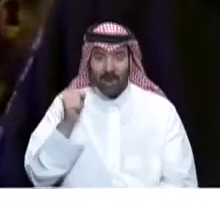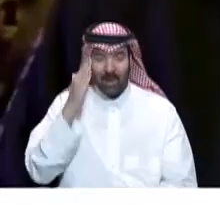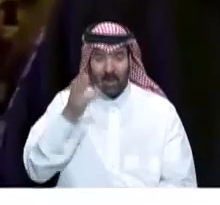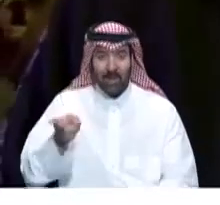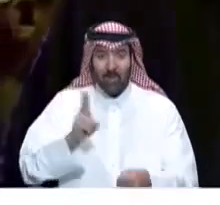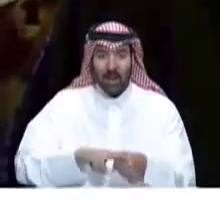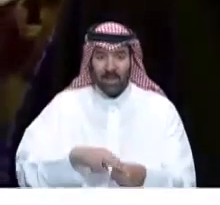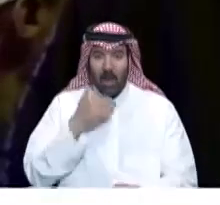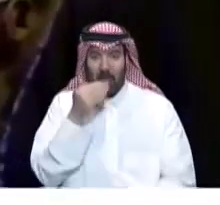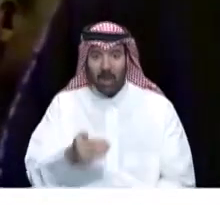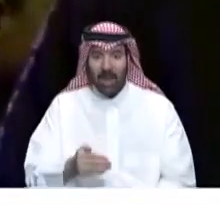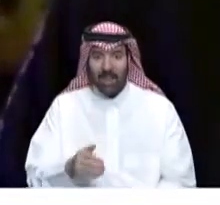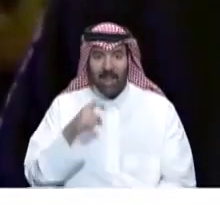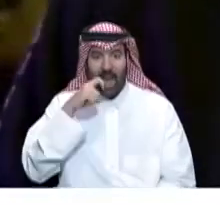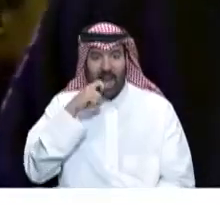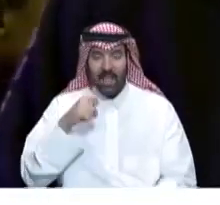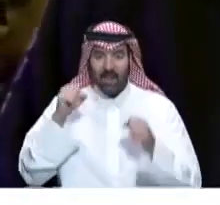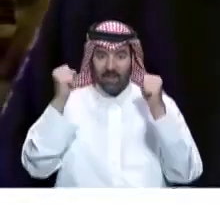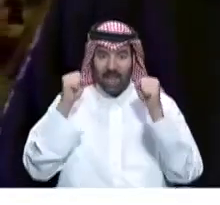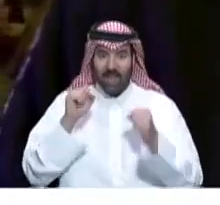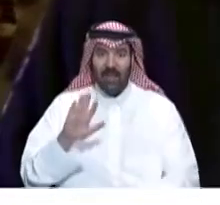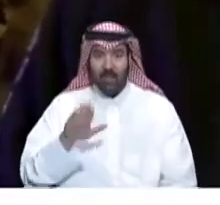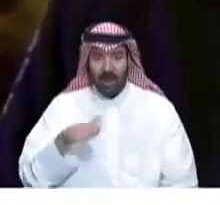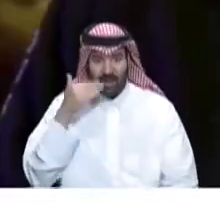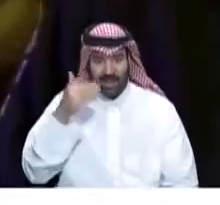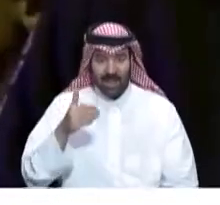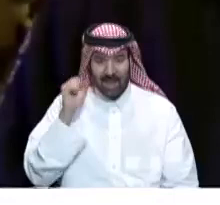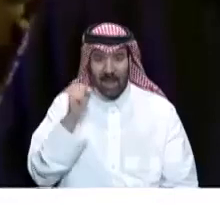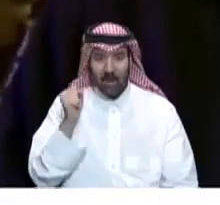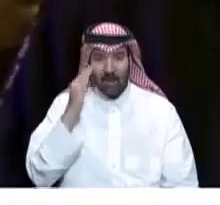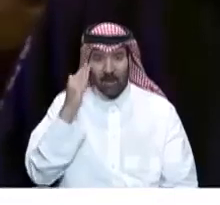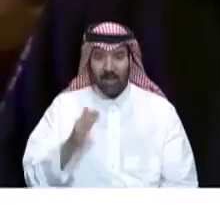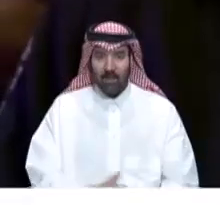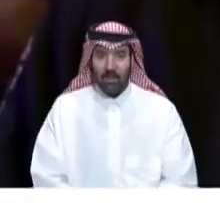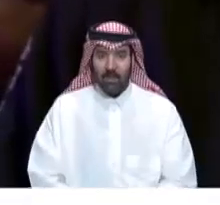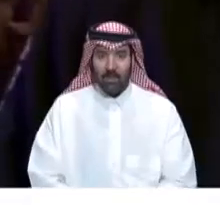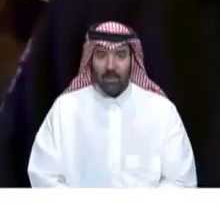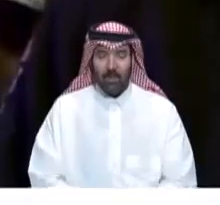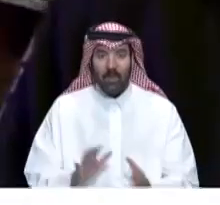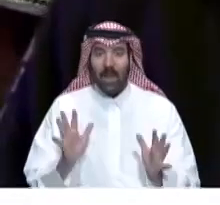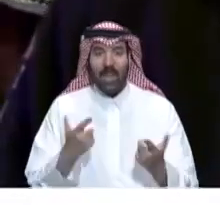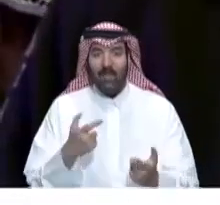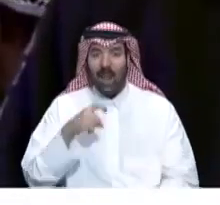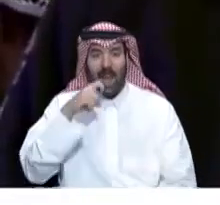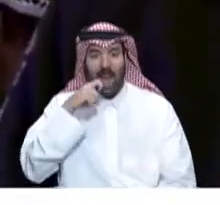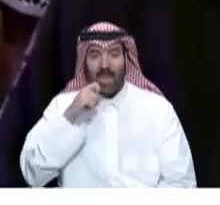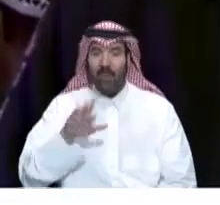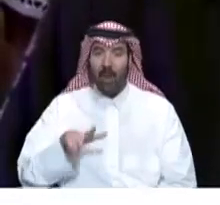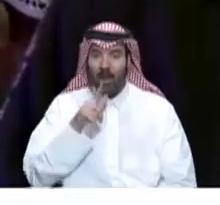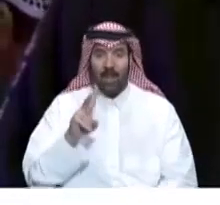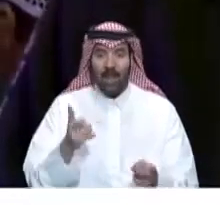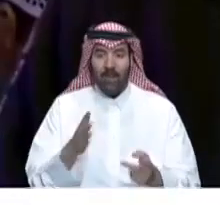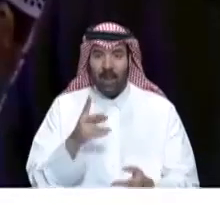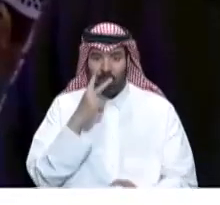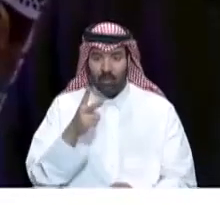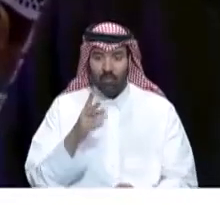عام والجميع بخير في حائل وفي الطائف أيضا، والزميلة أيضا سناء الزهراني. ولكن كيف هي الفعاليات لديك عبد